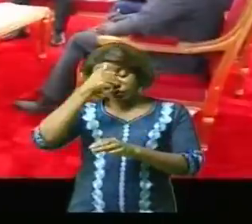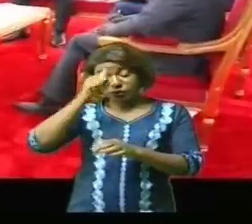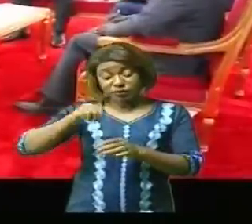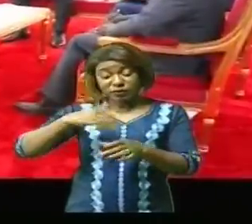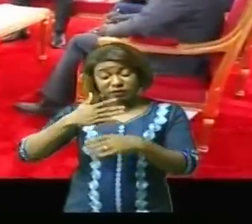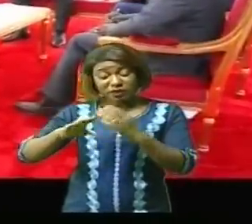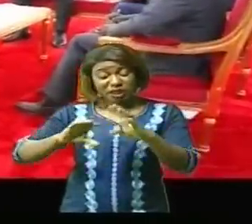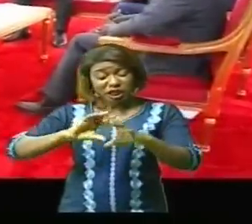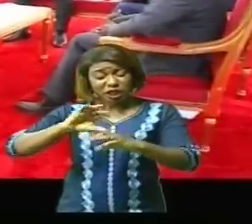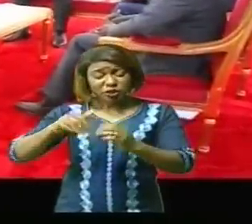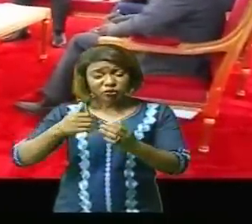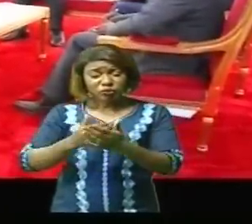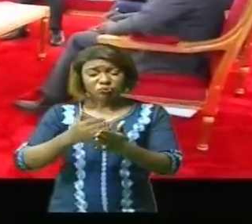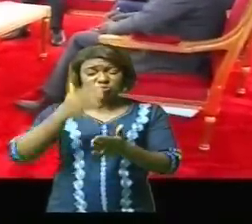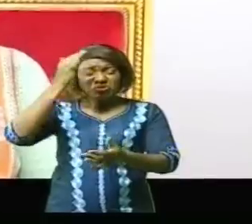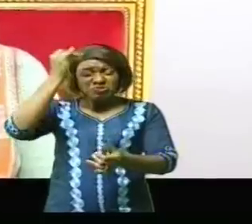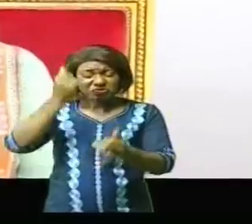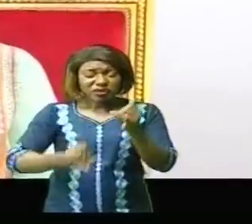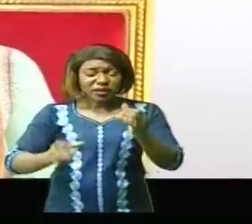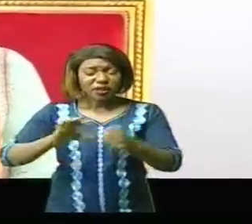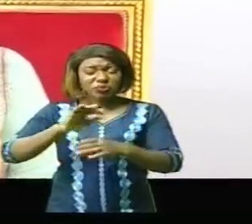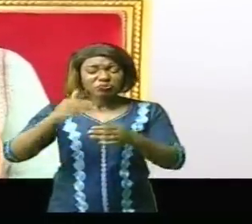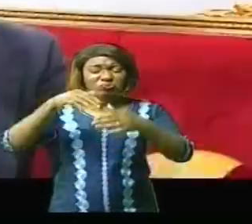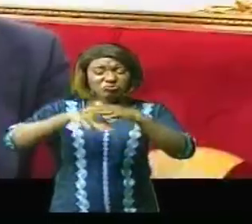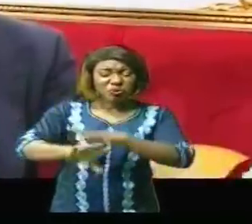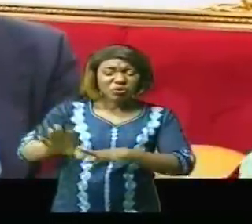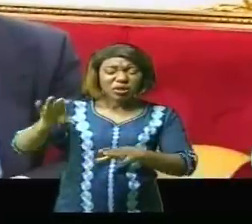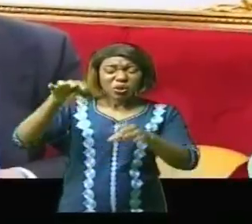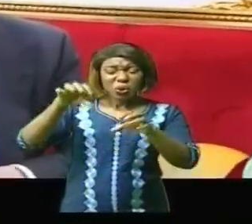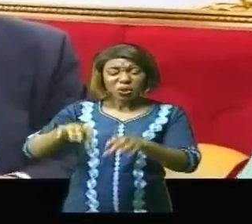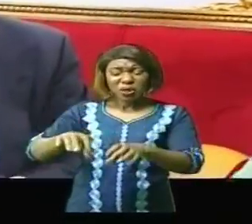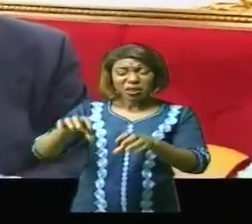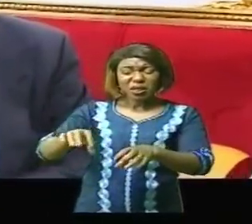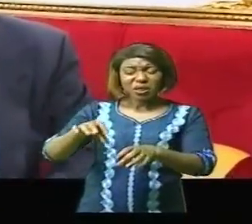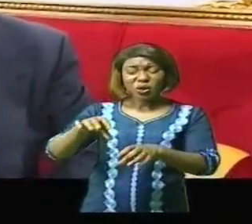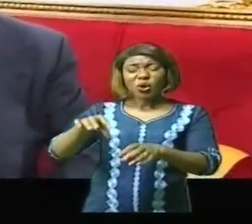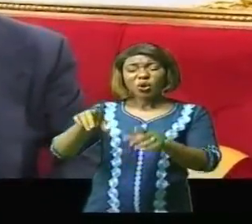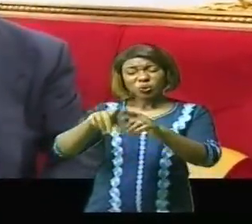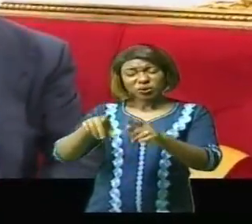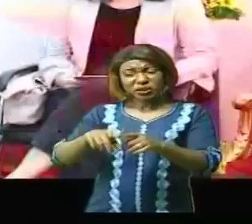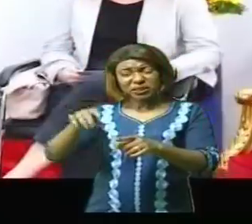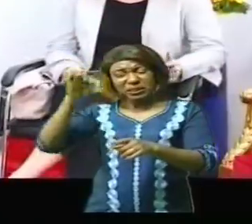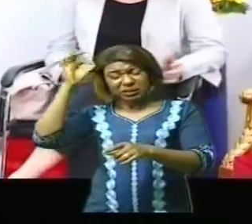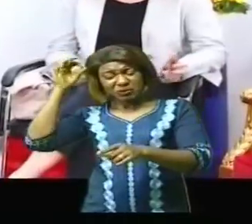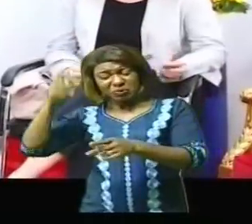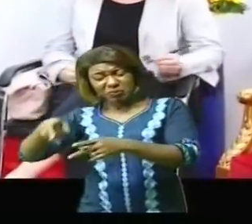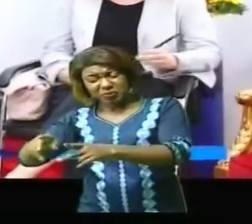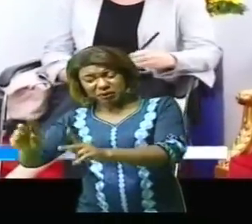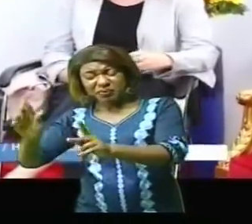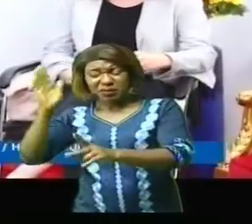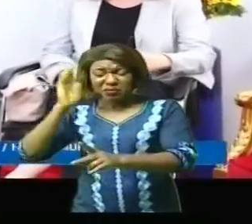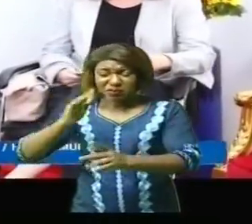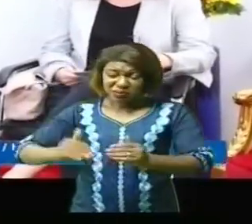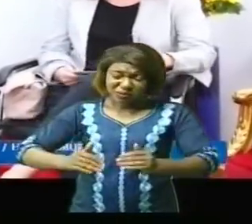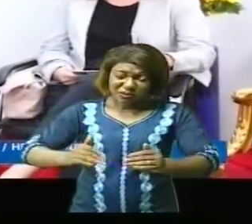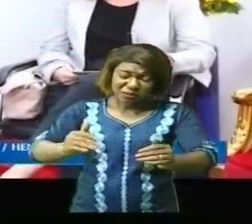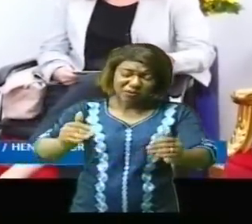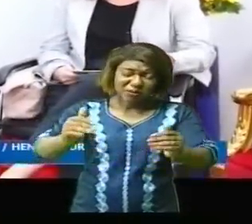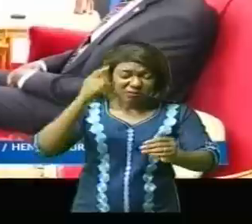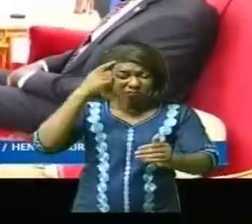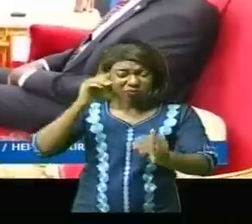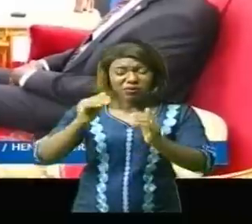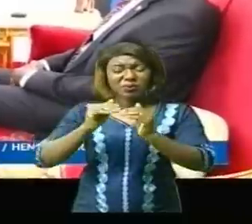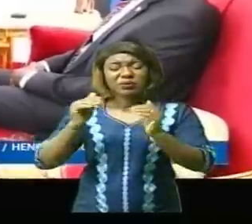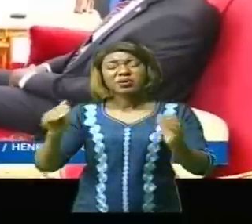mettre en œuvre pour arrêter les incursions en République démocratique du Congo afin de permettre un bon déroulement du processus